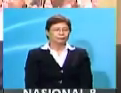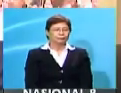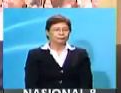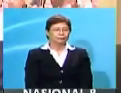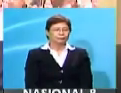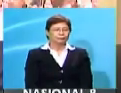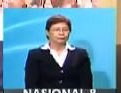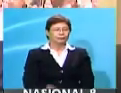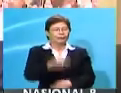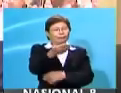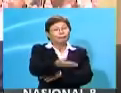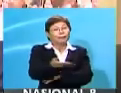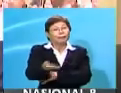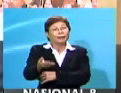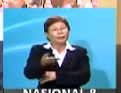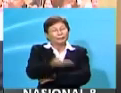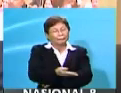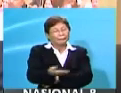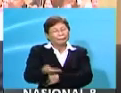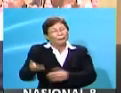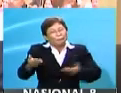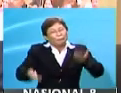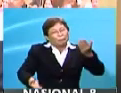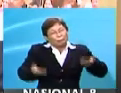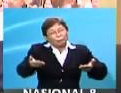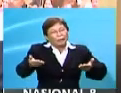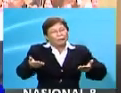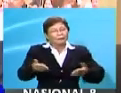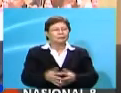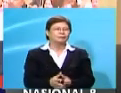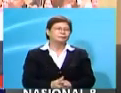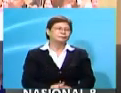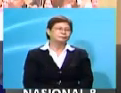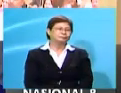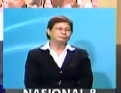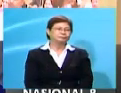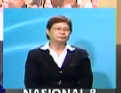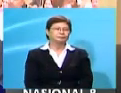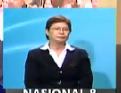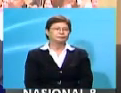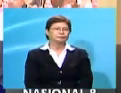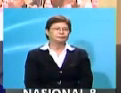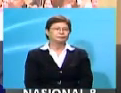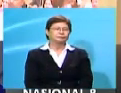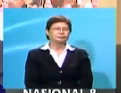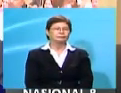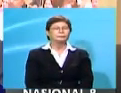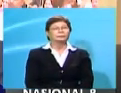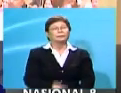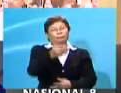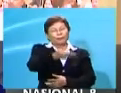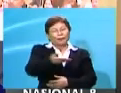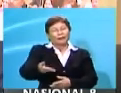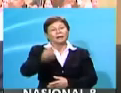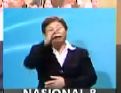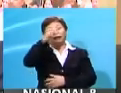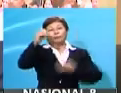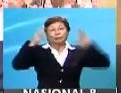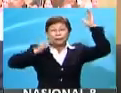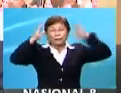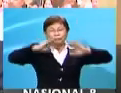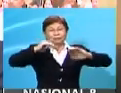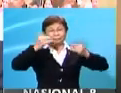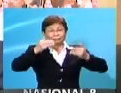di antara produk yang mungkin boleh syarikat-syarikat malaysiaemberi